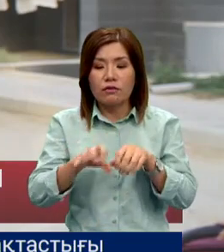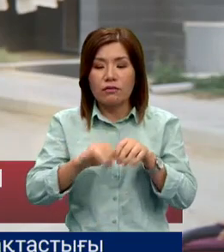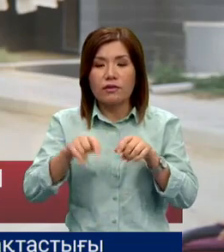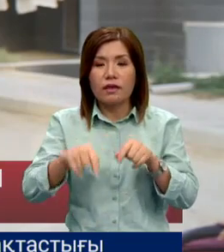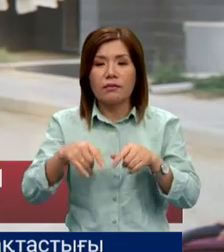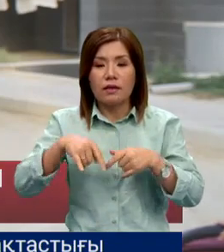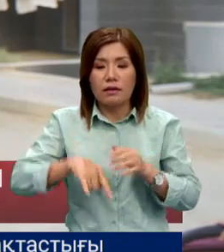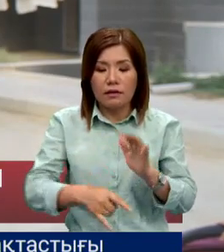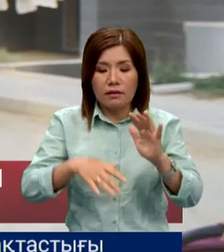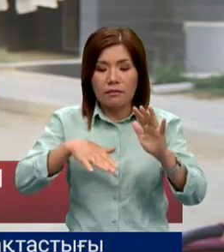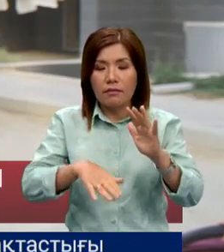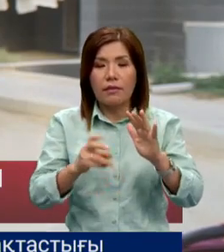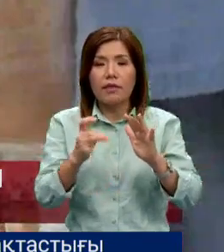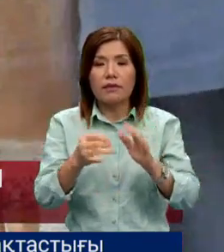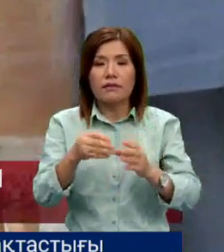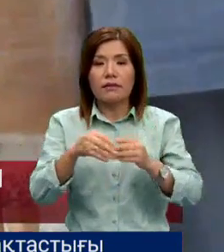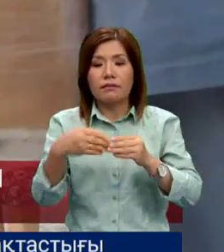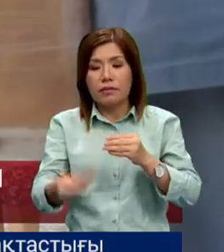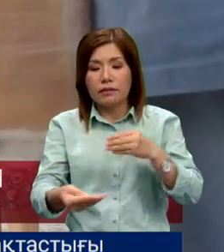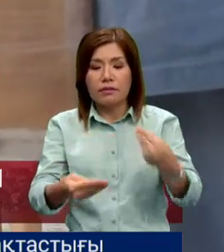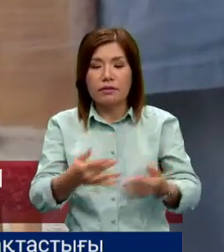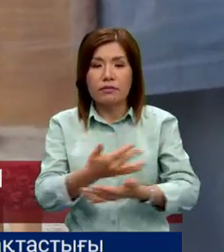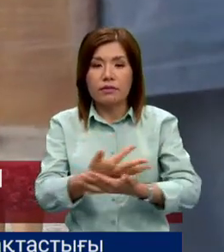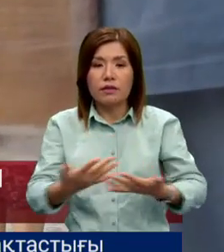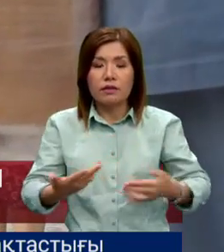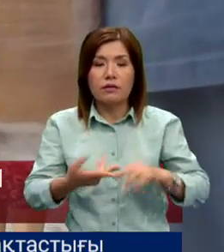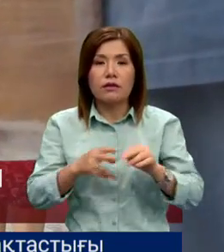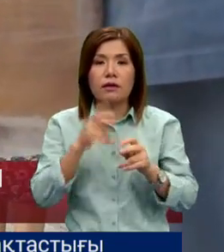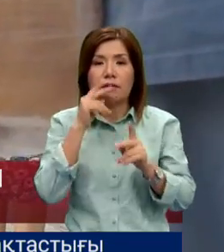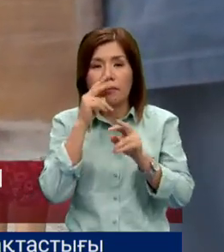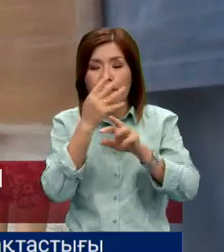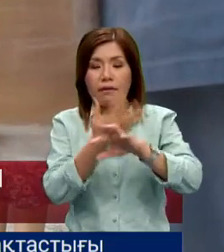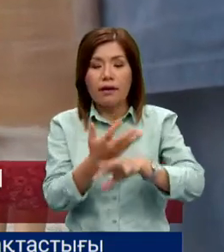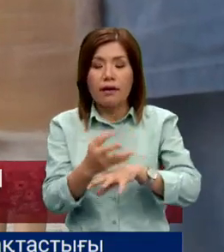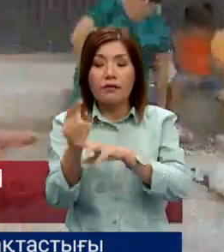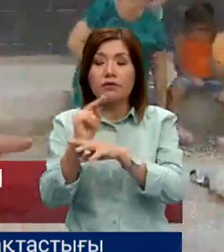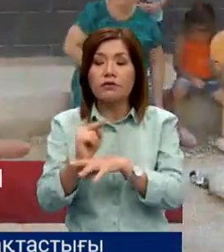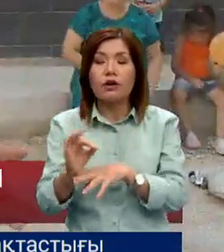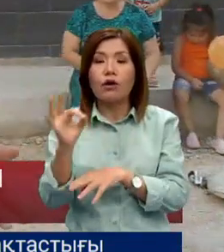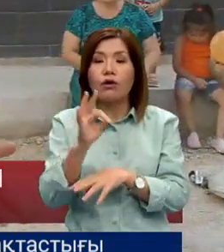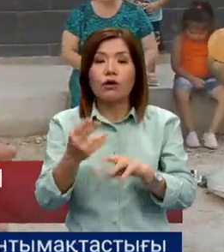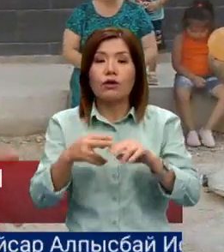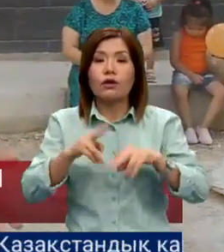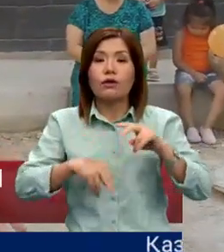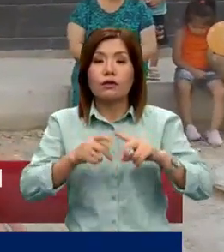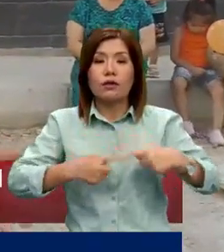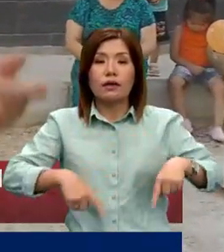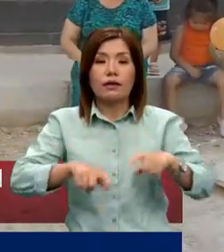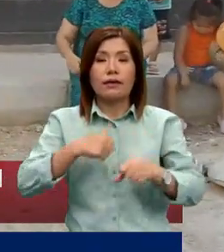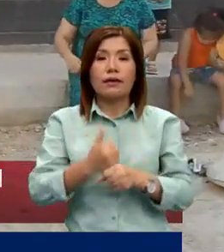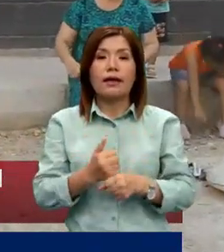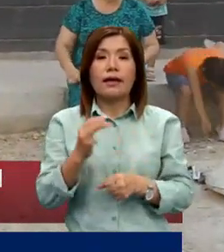кәдімгі түгілкі. Мына жердің бәрі уже түсіп жатыр. Тұрғын үйдегі өзге де кем кетікті жөндеу жайын талқылауға келген құрылыс компаниясының